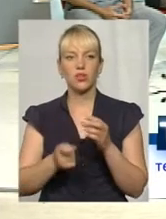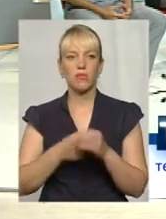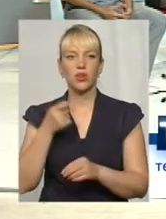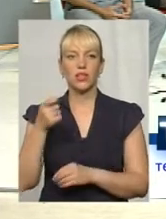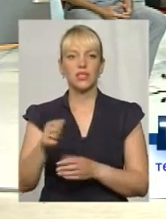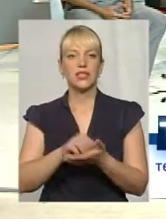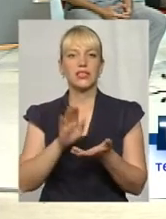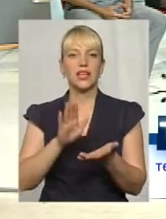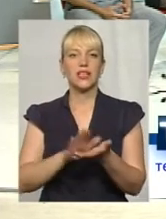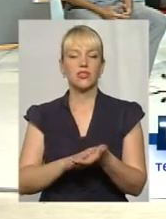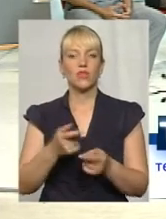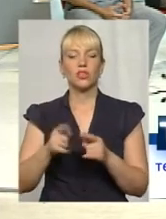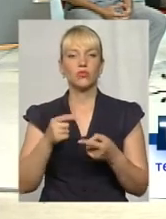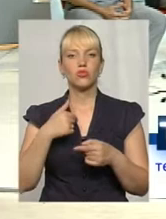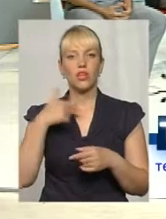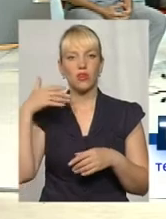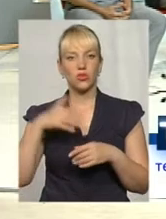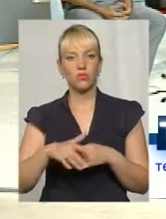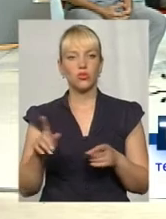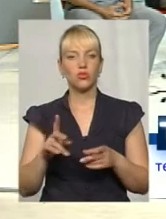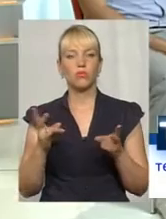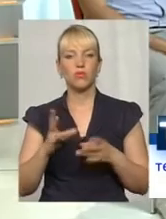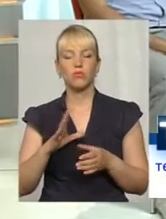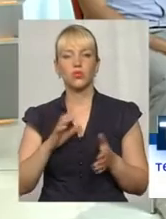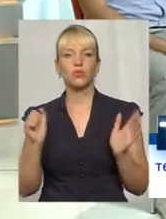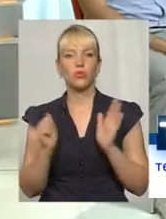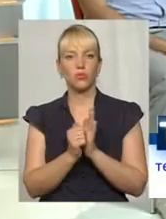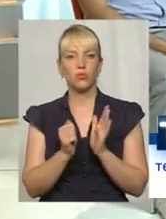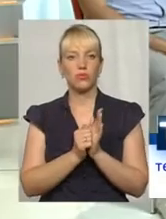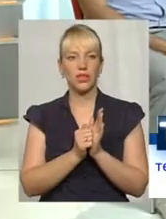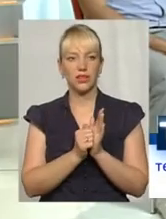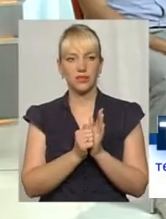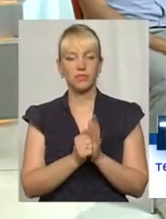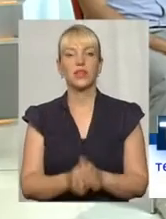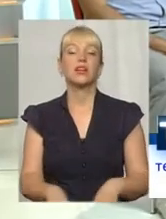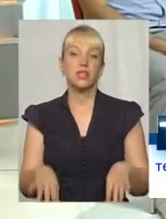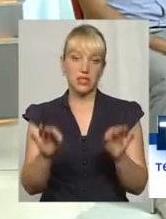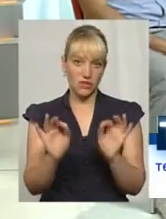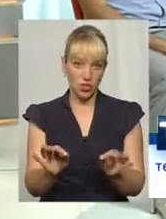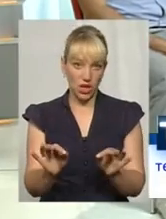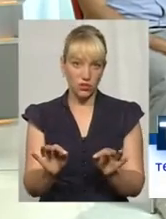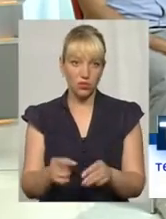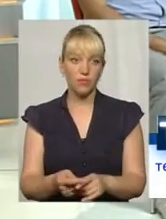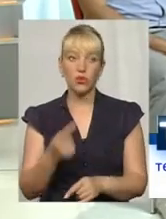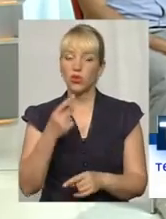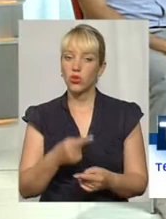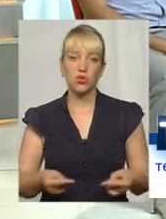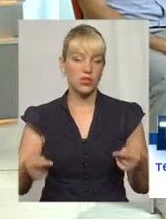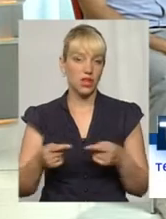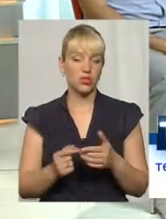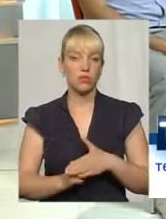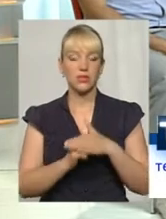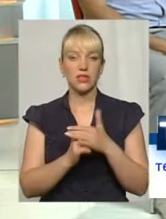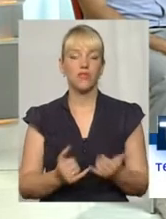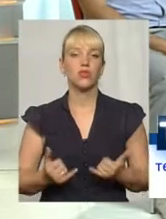вчасно зареєструватися? Тому що, я так розумію, має бути документ. Звичайно. Однозначно, підставою